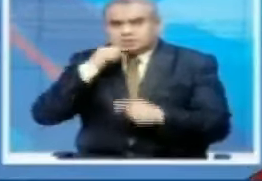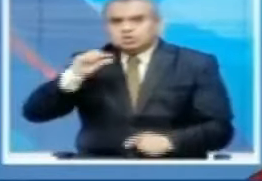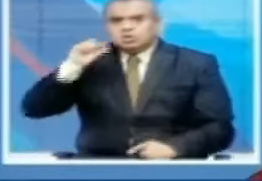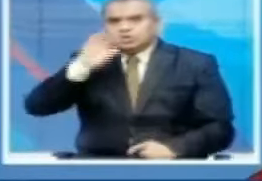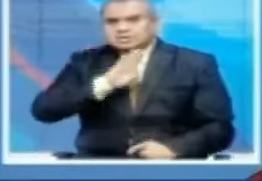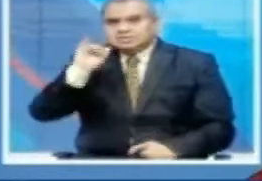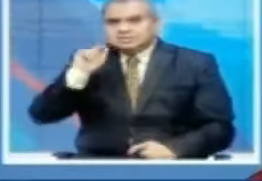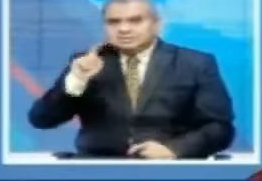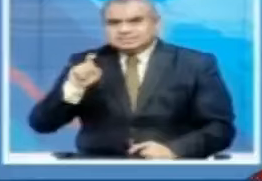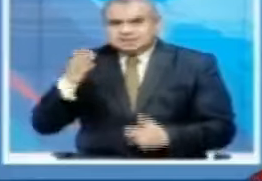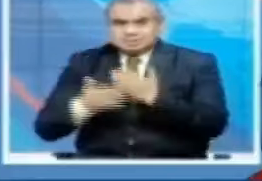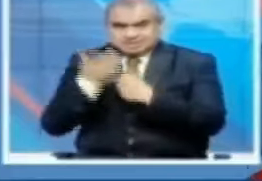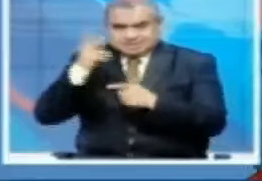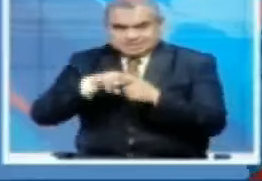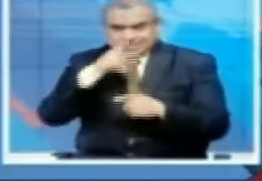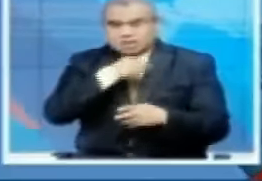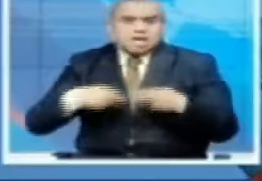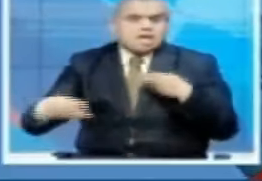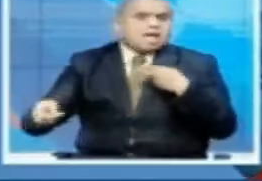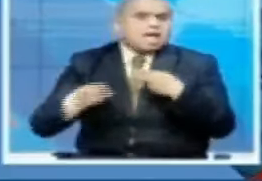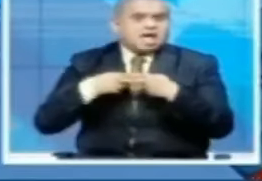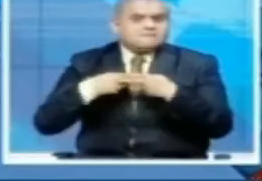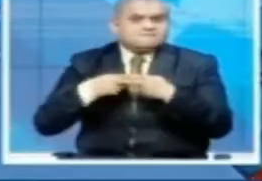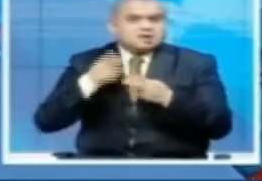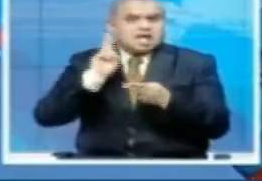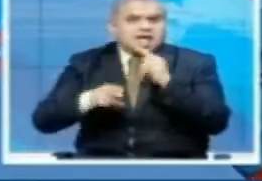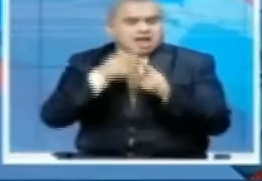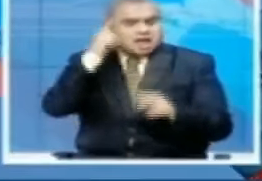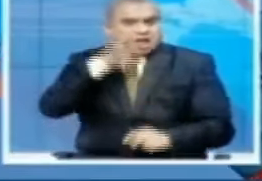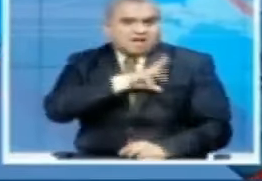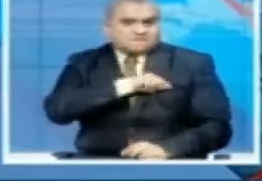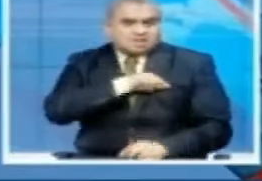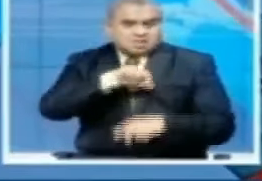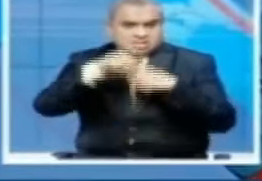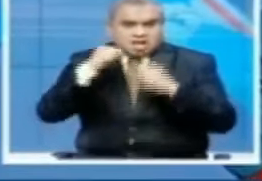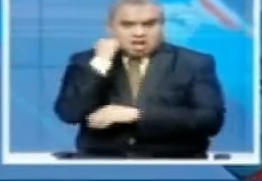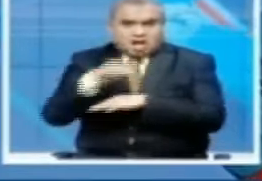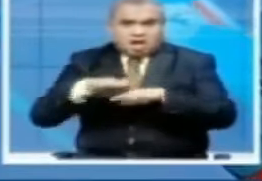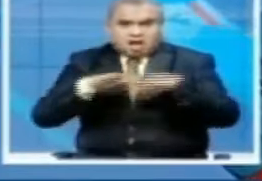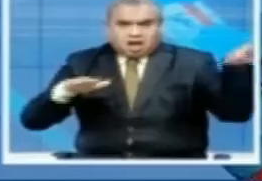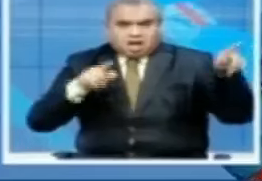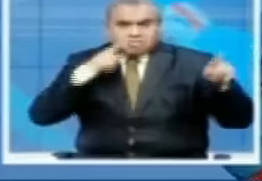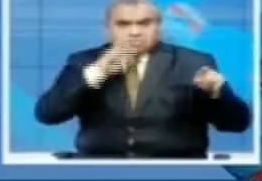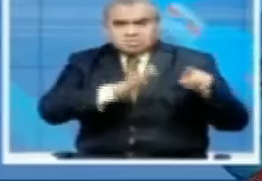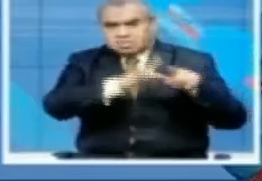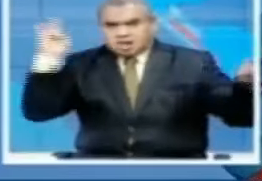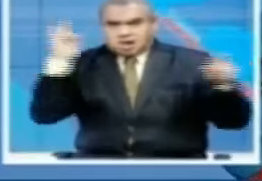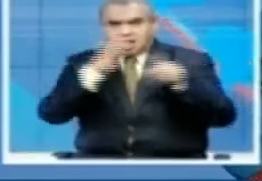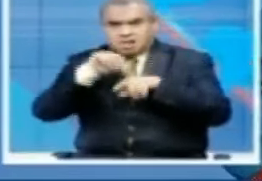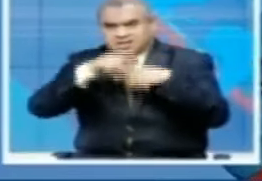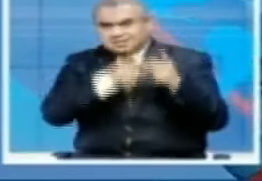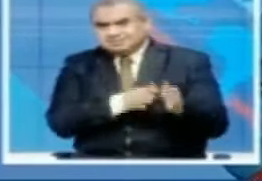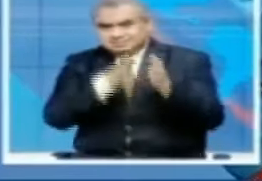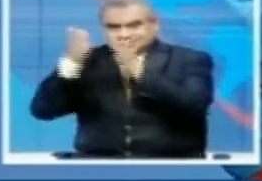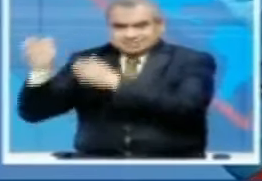السيسي يعني من جديد يؤكد رفض مصر القاطع لاي تهجير للفلسطينيين من اراضيهم الى يعني سيناء،